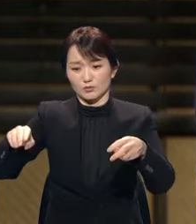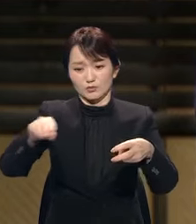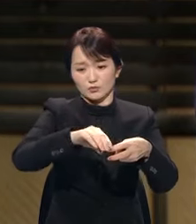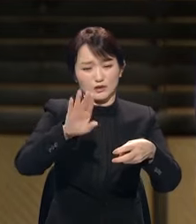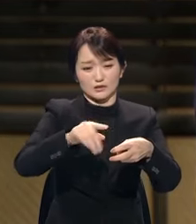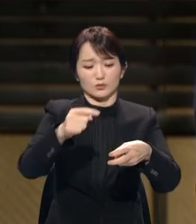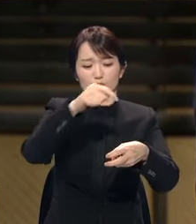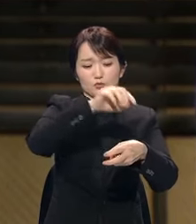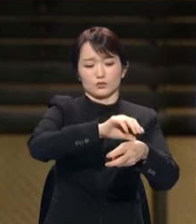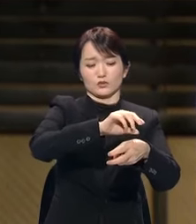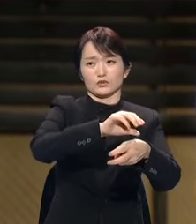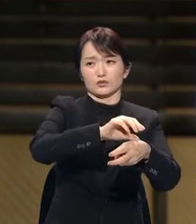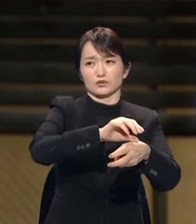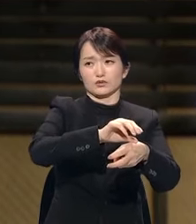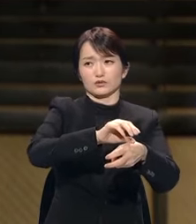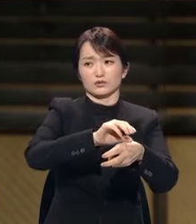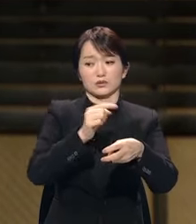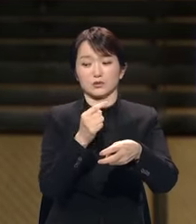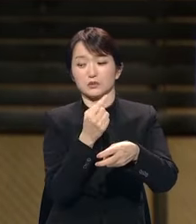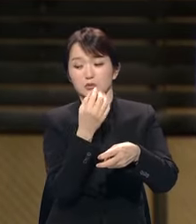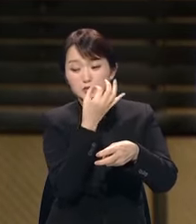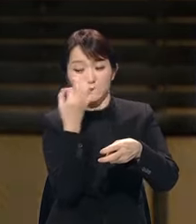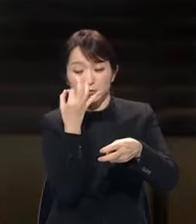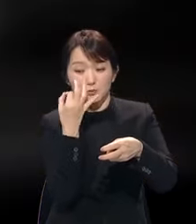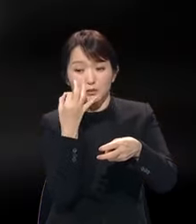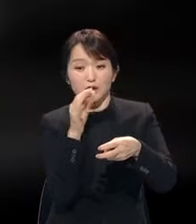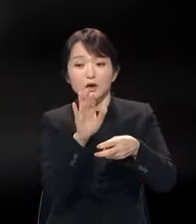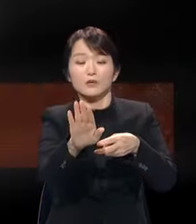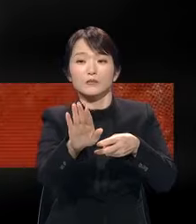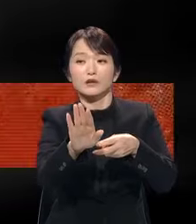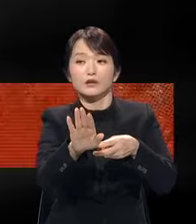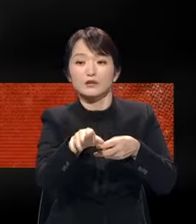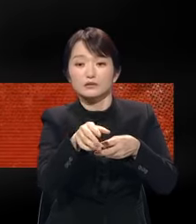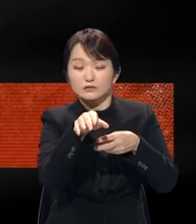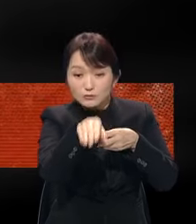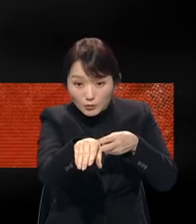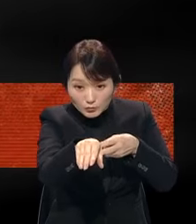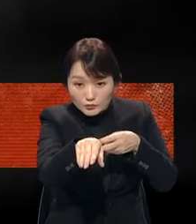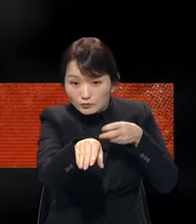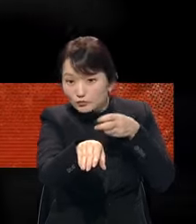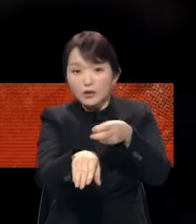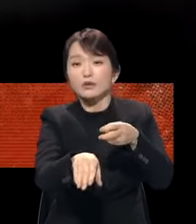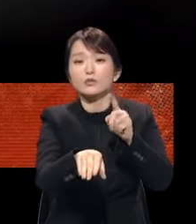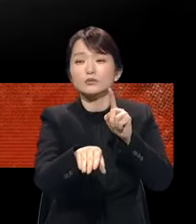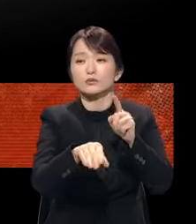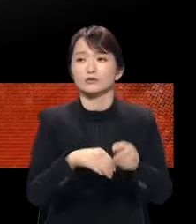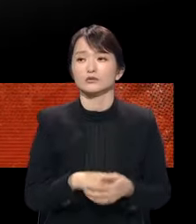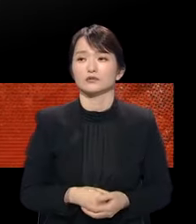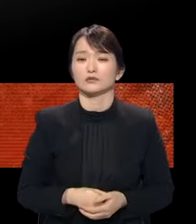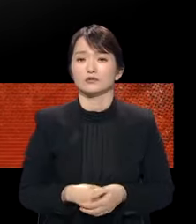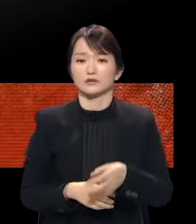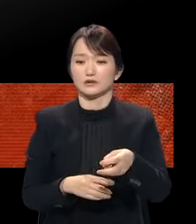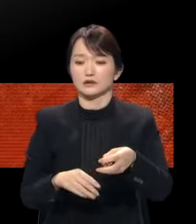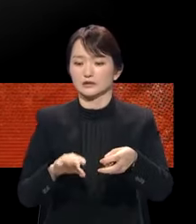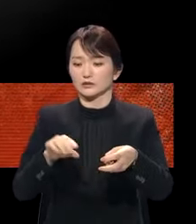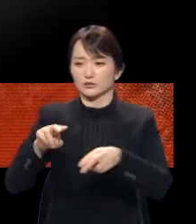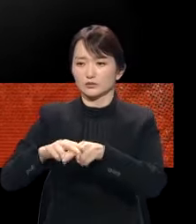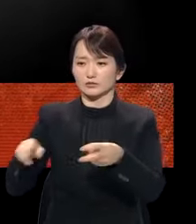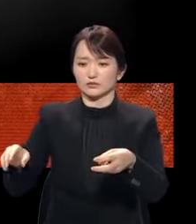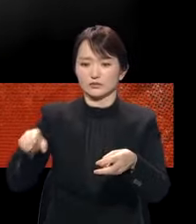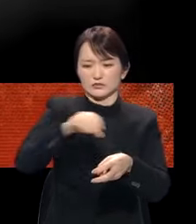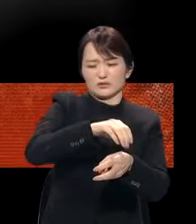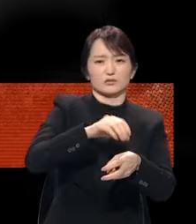차가 서 있으면 어떡하죠? 저 그게 제일 걱정이 되는데. 저는 진짜 최소한 그러니까 지붕까지 올리기 또 너무 힘드셨나요? 야, 이거 진짜 이해가